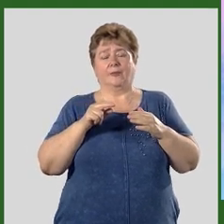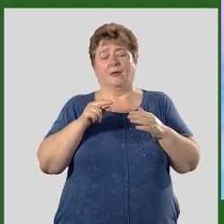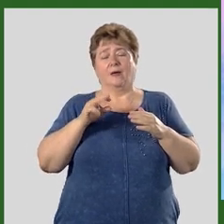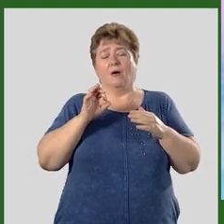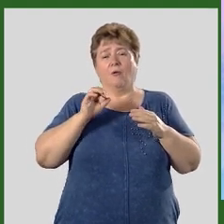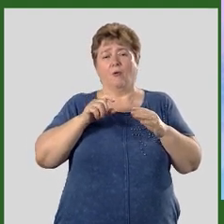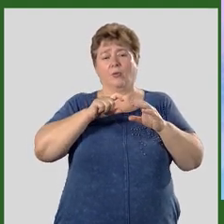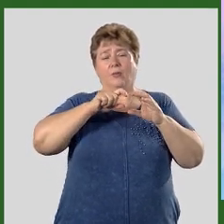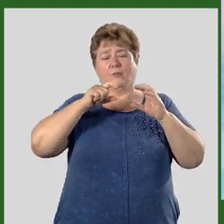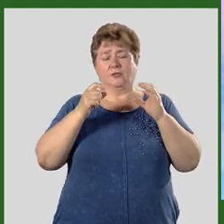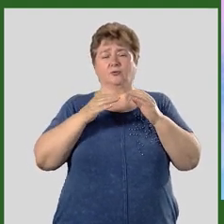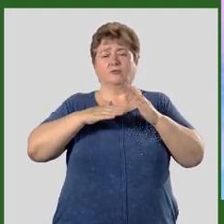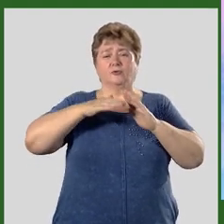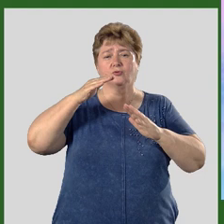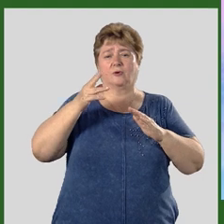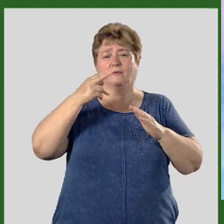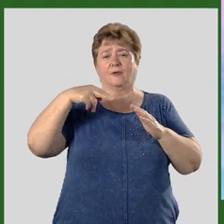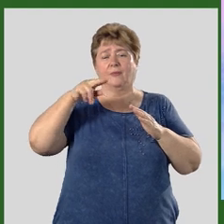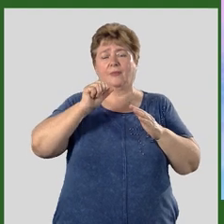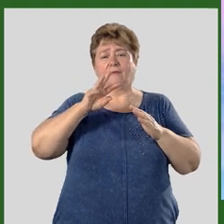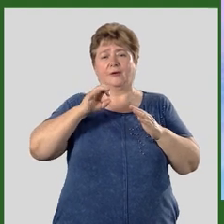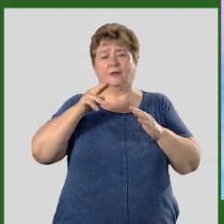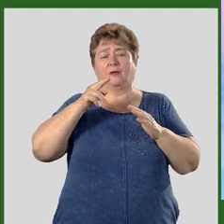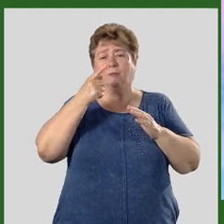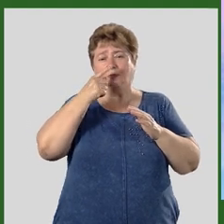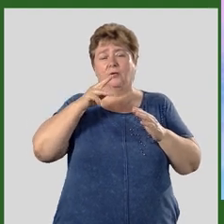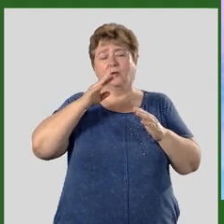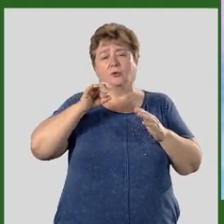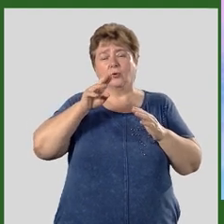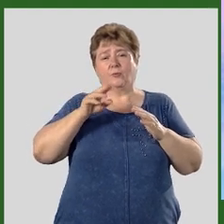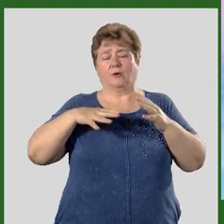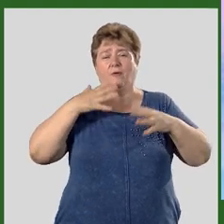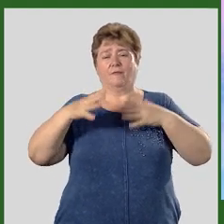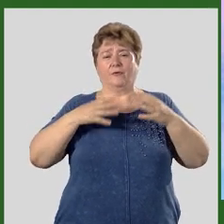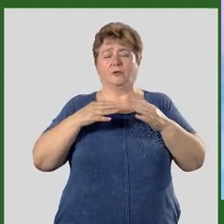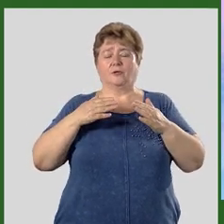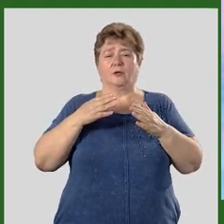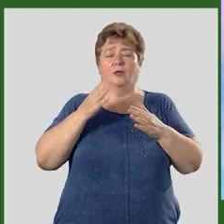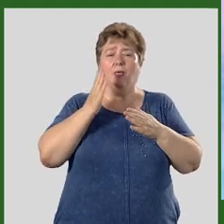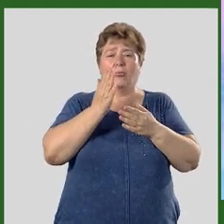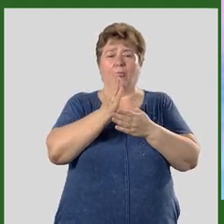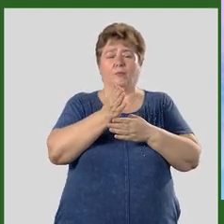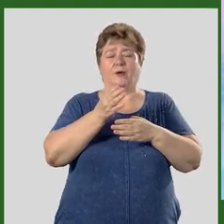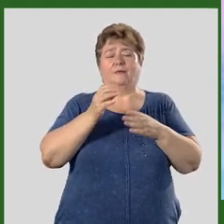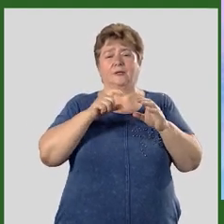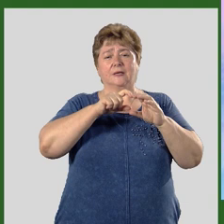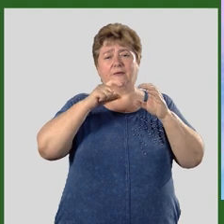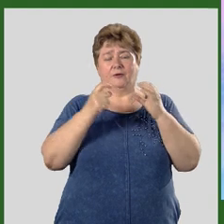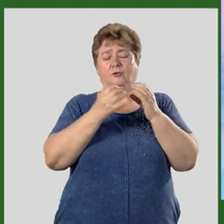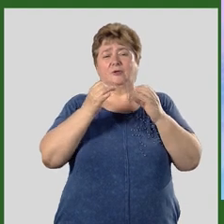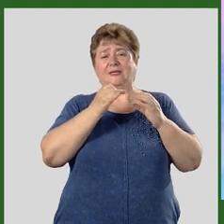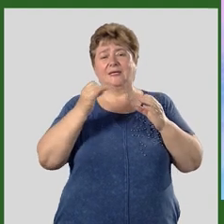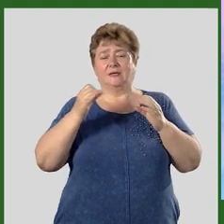От поясов высокого давления близ тропиков ветры дуют не только к экватору, но